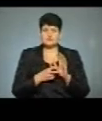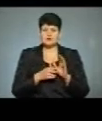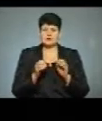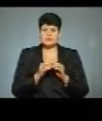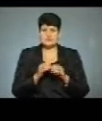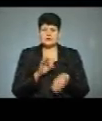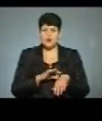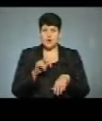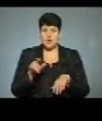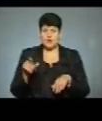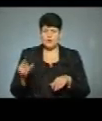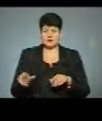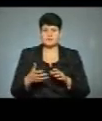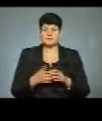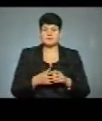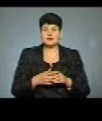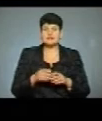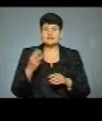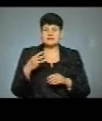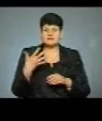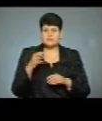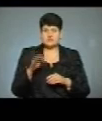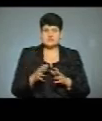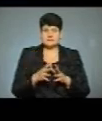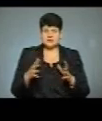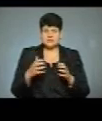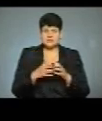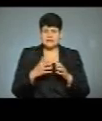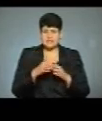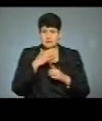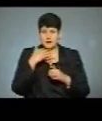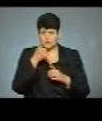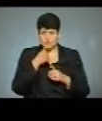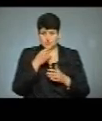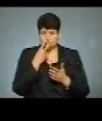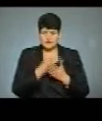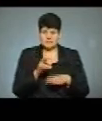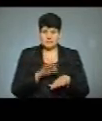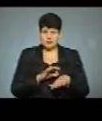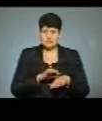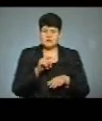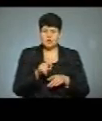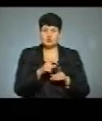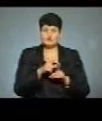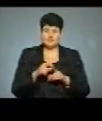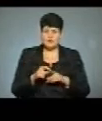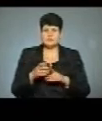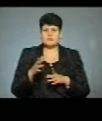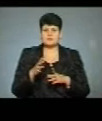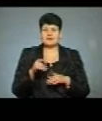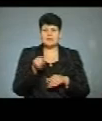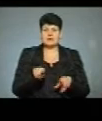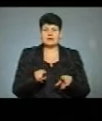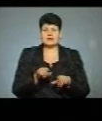осіб на 100 тисяч населення, що на 35% більше середнього багаторічного рівня захворюваності. За його словами, такий рівень захворюваності був